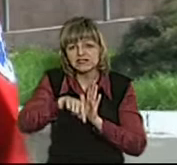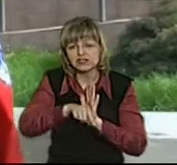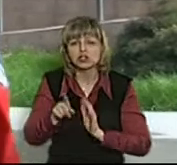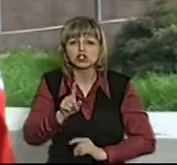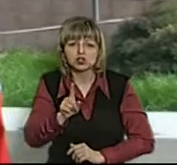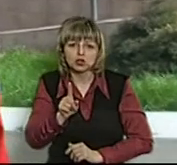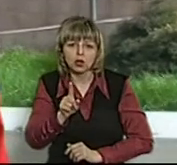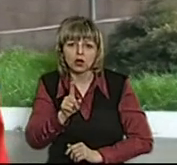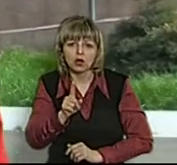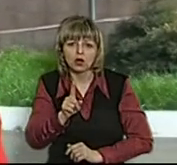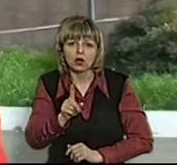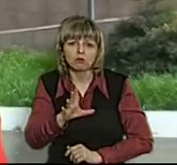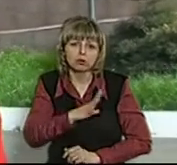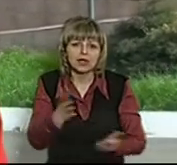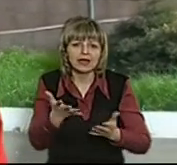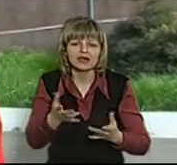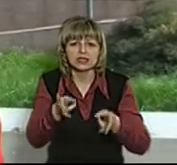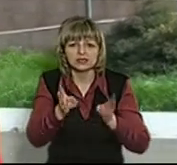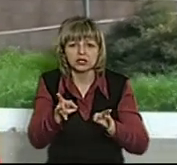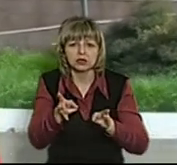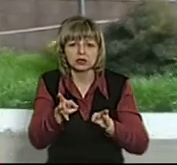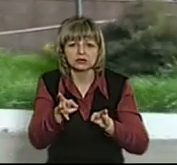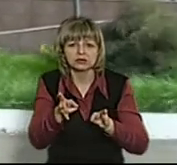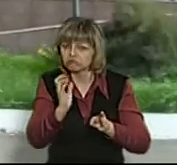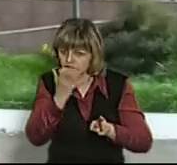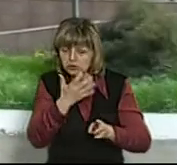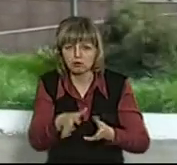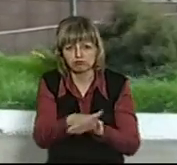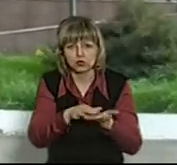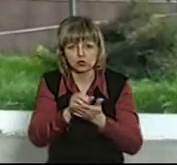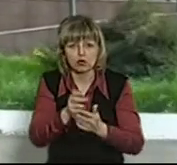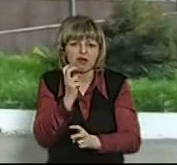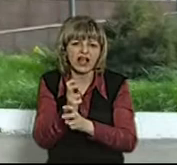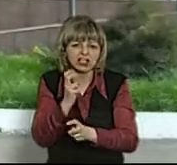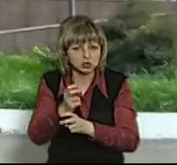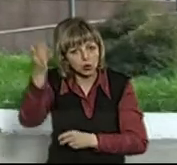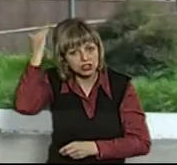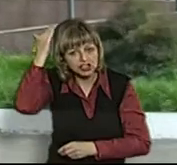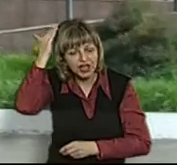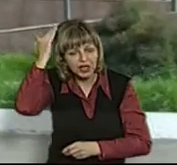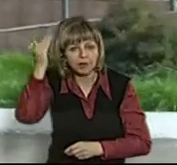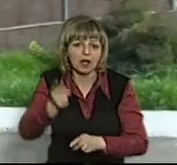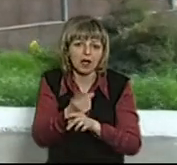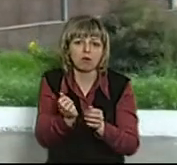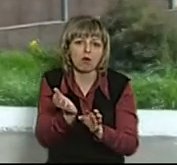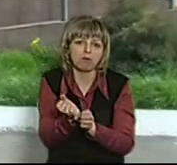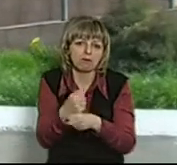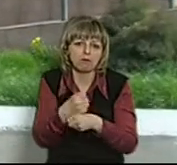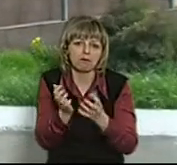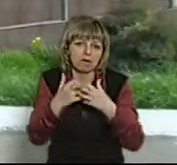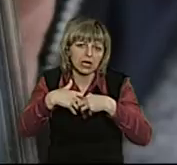що якась була серйозна травма з пошкодженням кісток черепа, можливо, перелом основи черепа